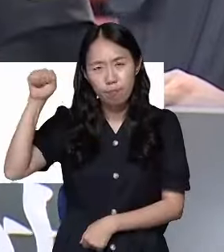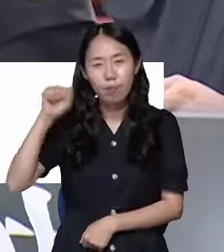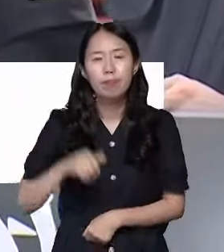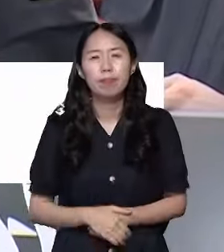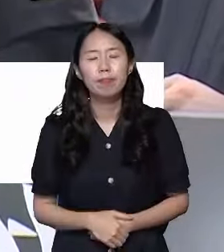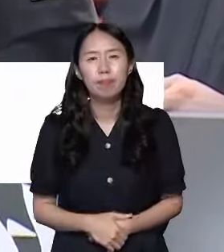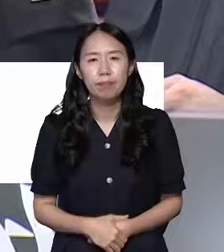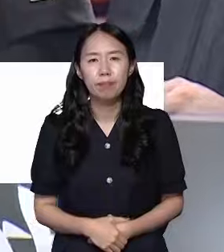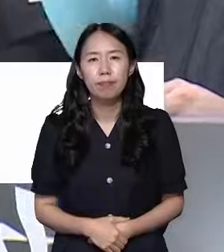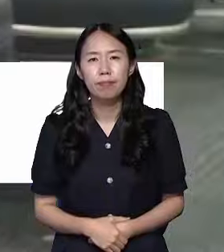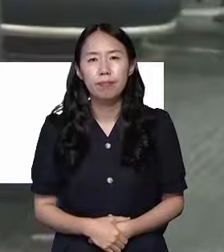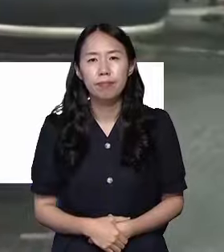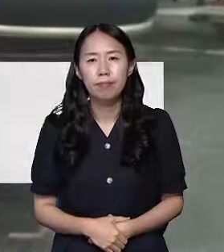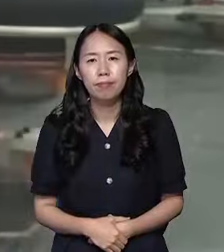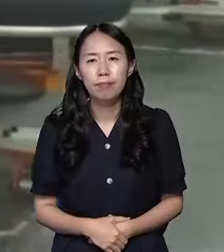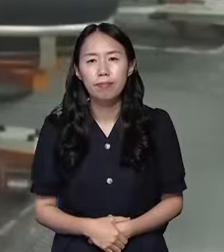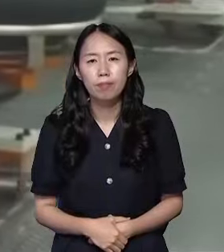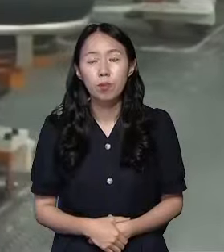처벌하라! 그래!